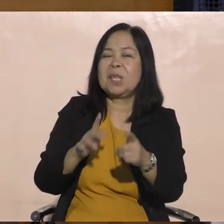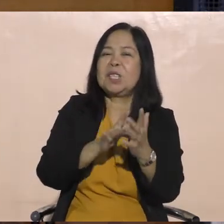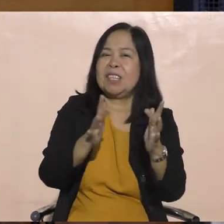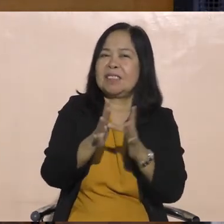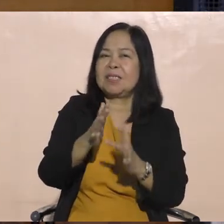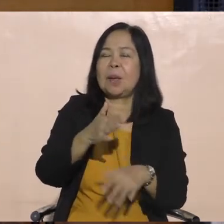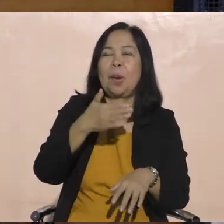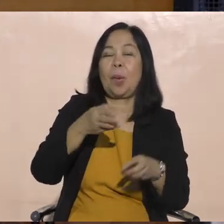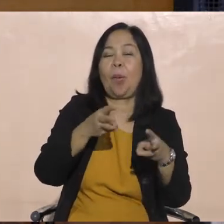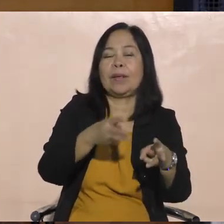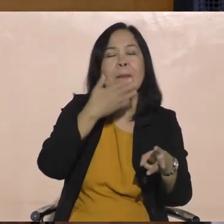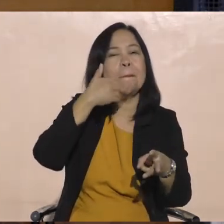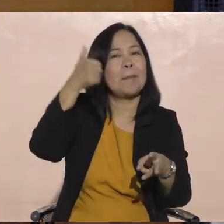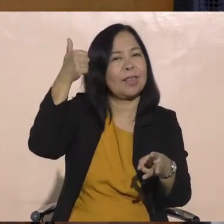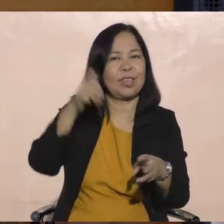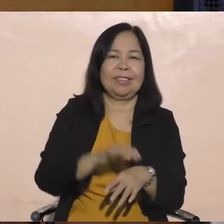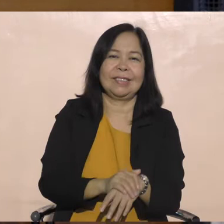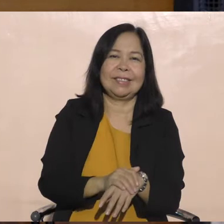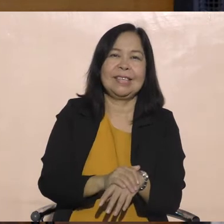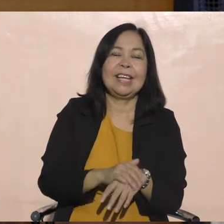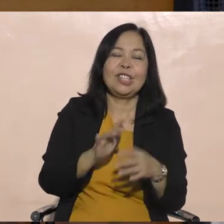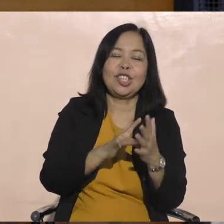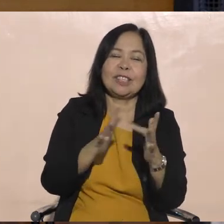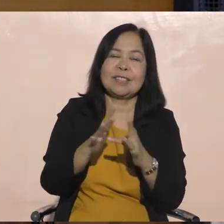Amen. Hallelujah. Dalay ko ng Diyos.